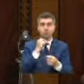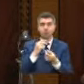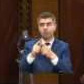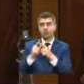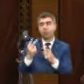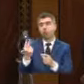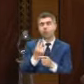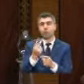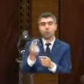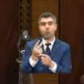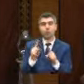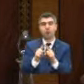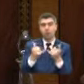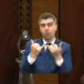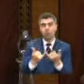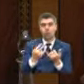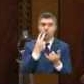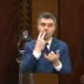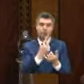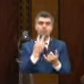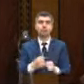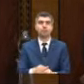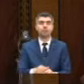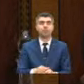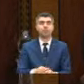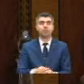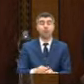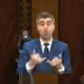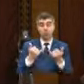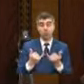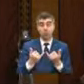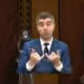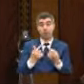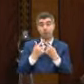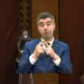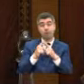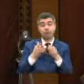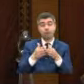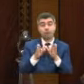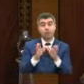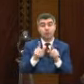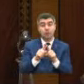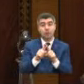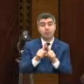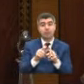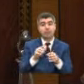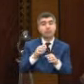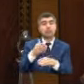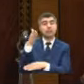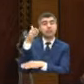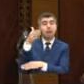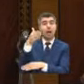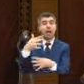بصورتين متناقضتين. من جهة تم اليوم فتح السفارة الأمريكية